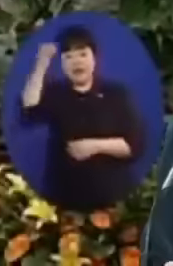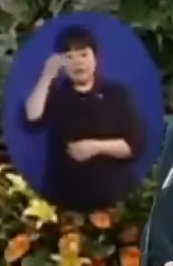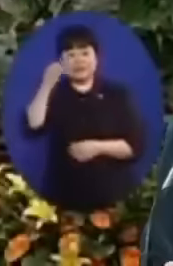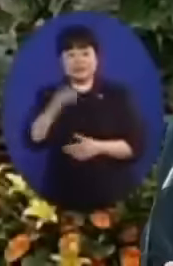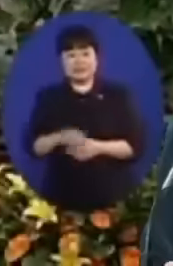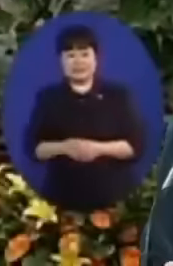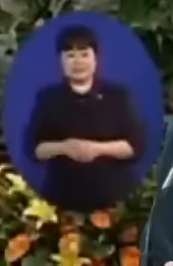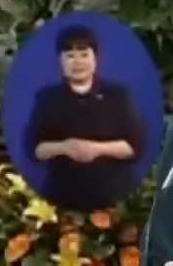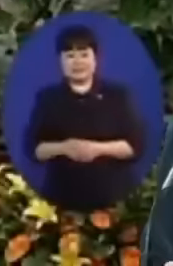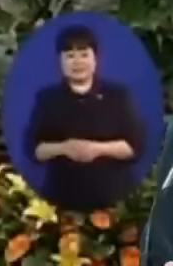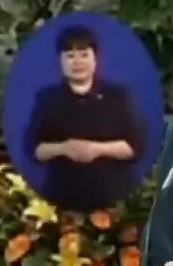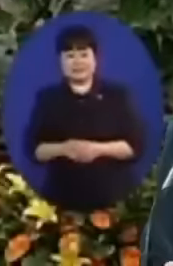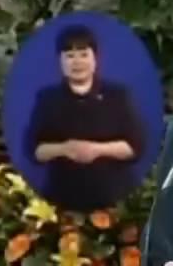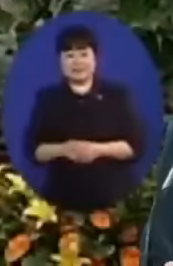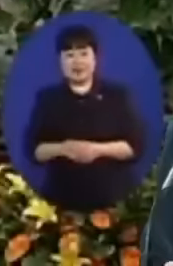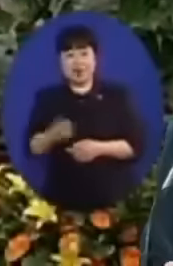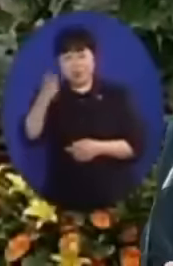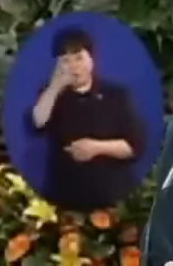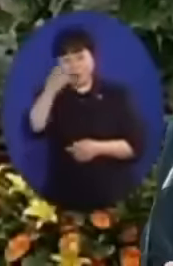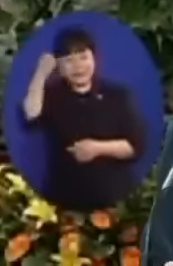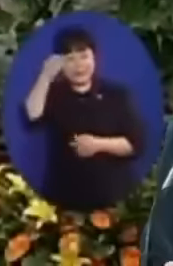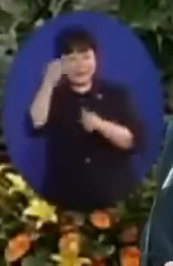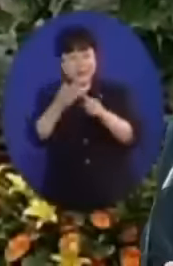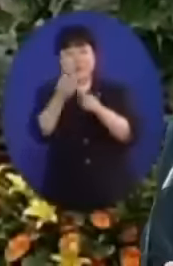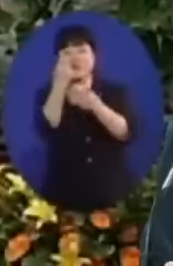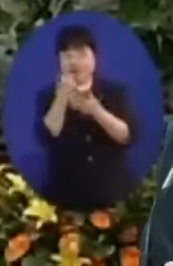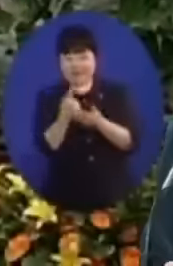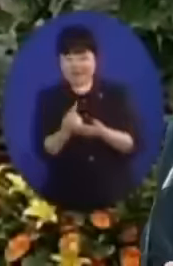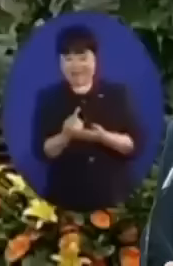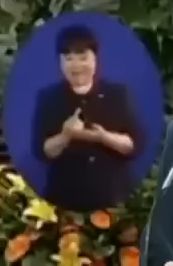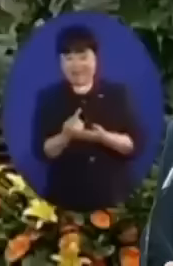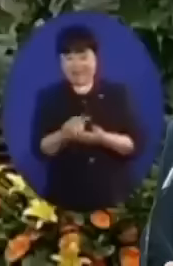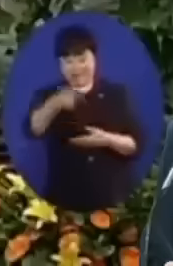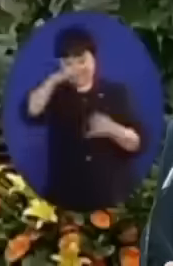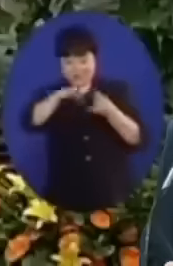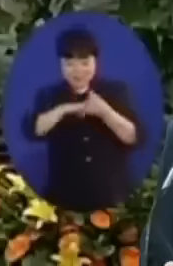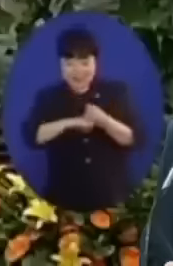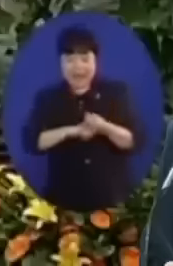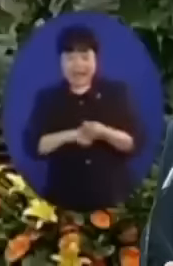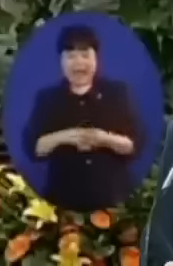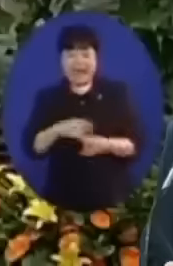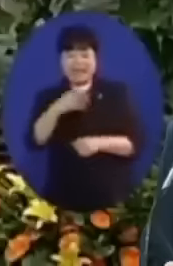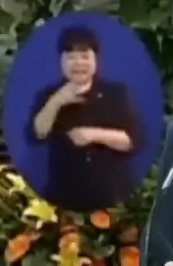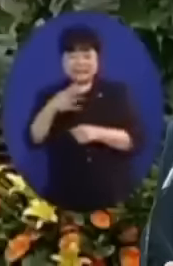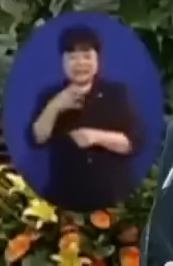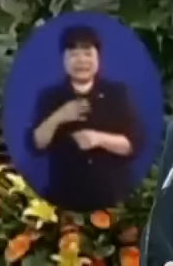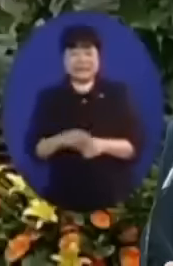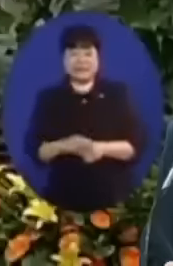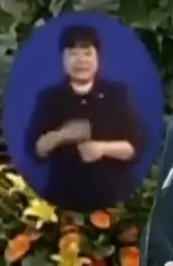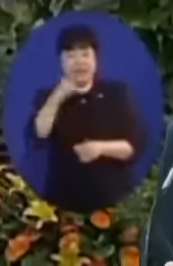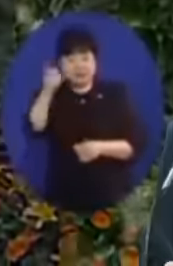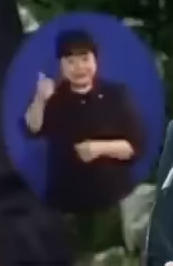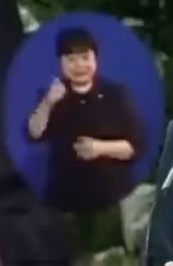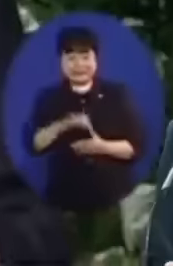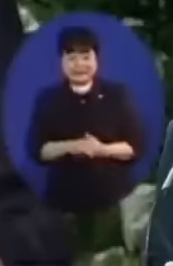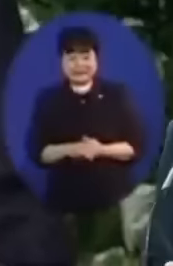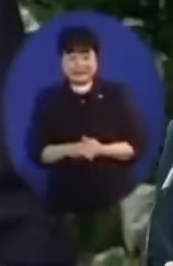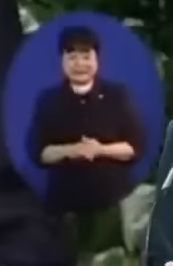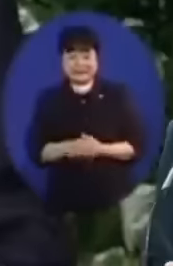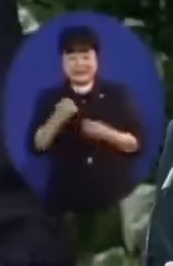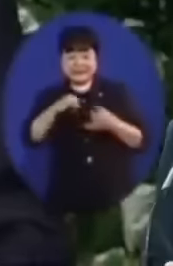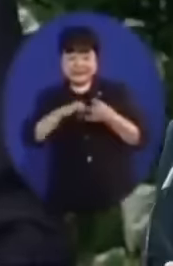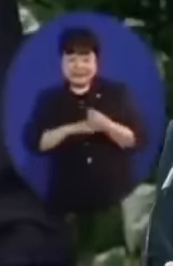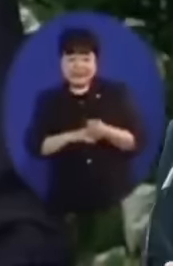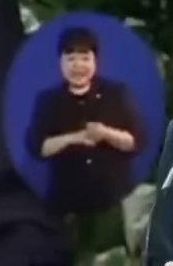하나님이 누구십니까? 보혜사 성령인 것입니다. 구약 4,000년 동안에는 아버지 하나님이 역사하시고